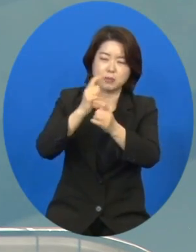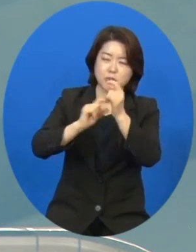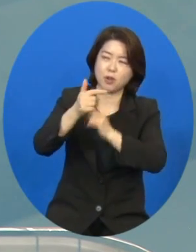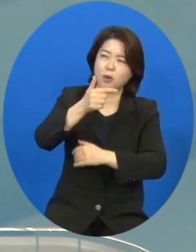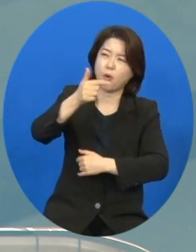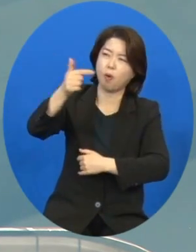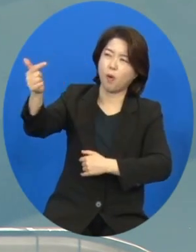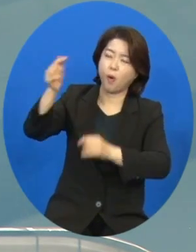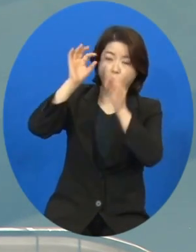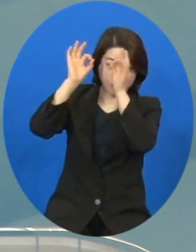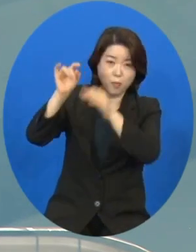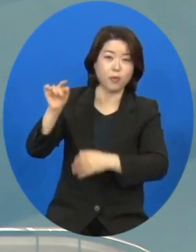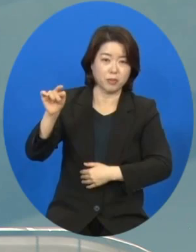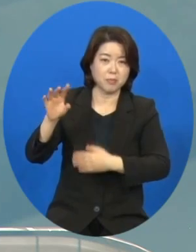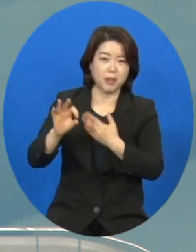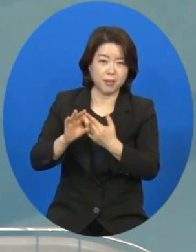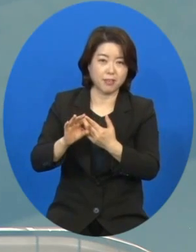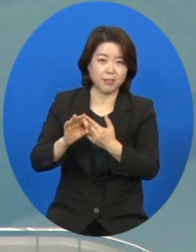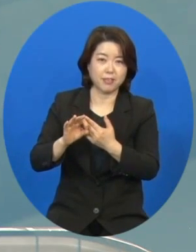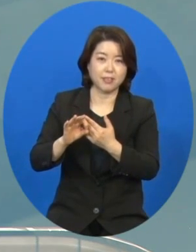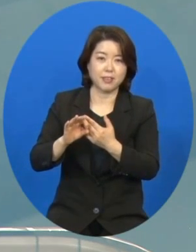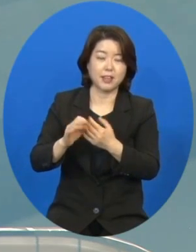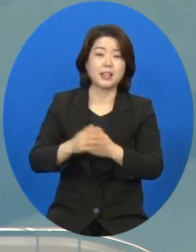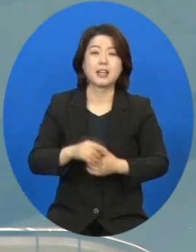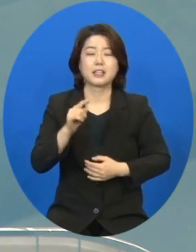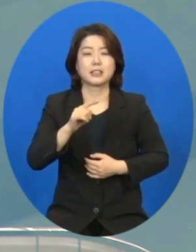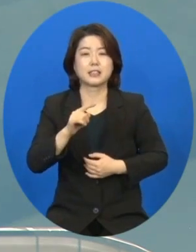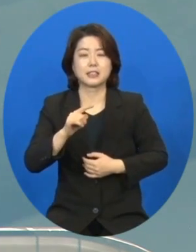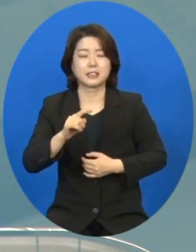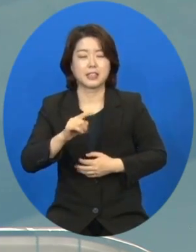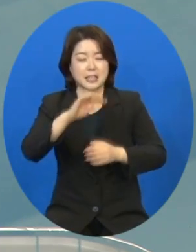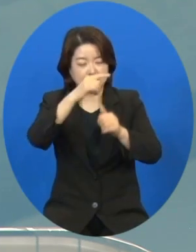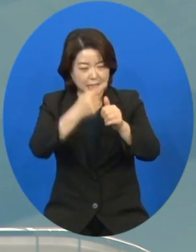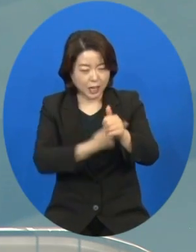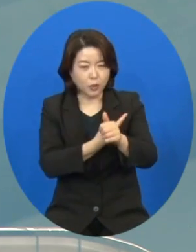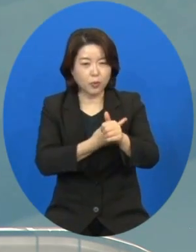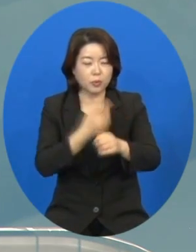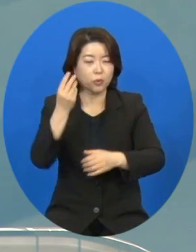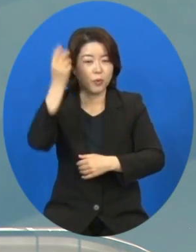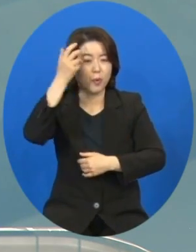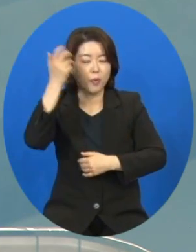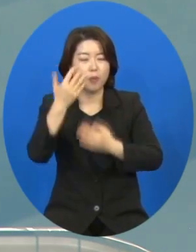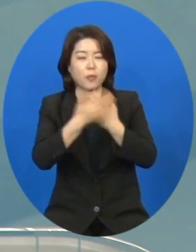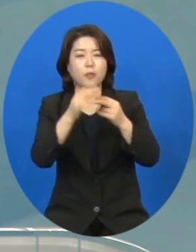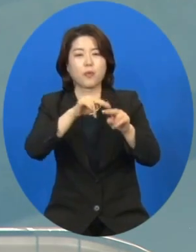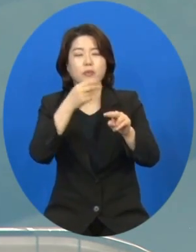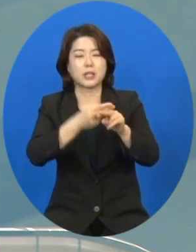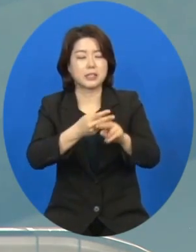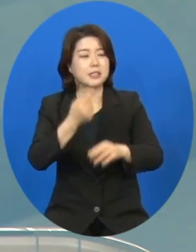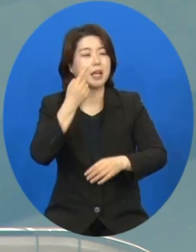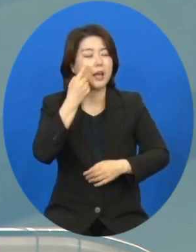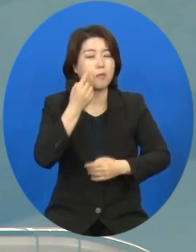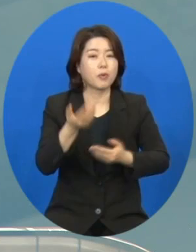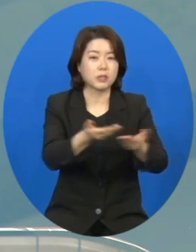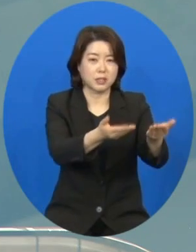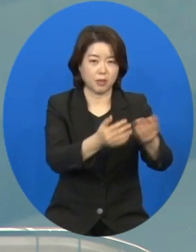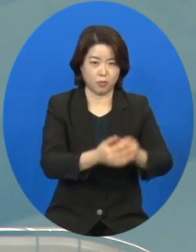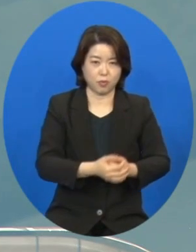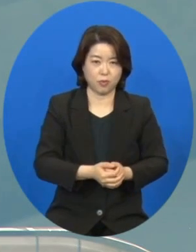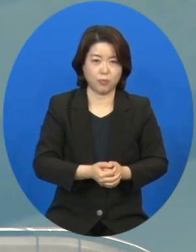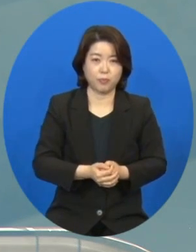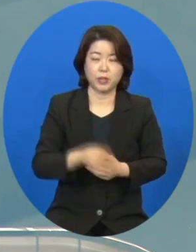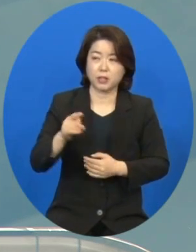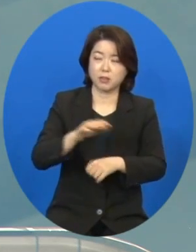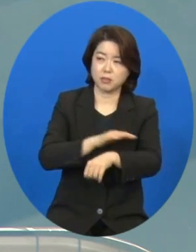보이면 그러면 그 은사 목회도 하시라고. 그 목사님이 얼마나 그것을